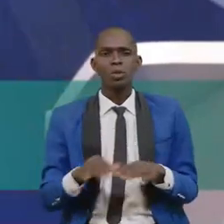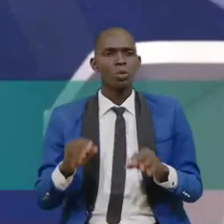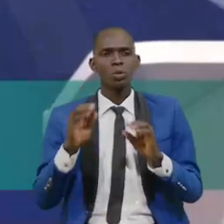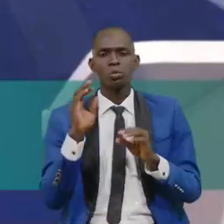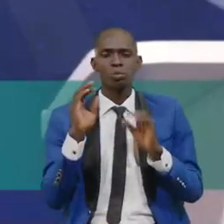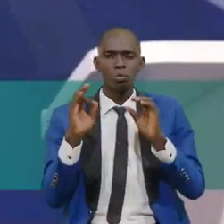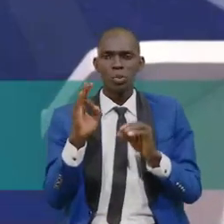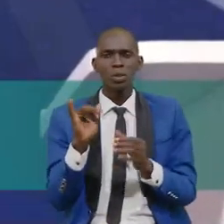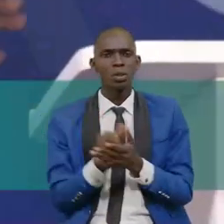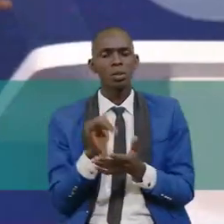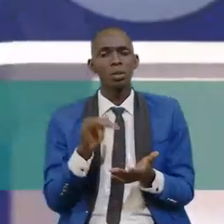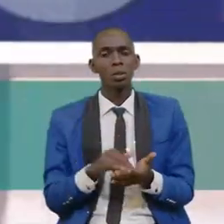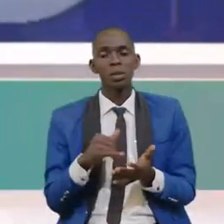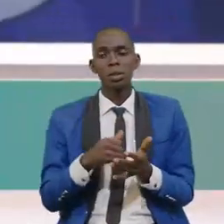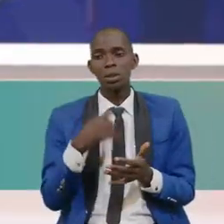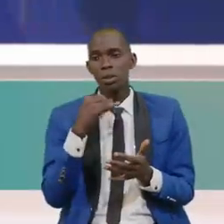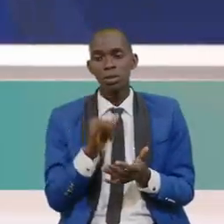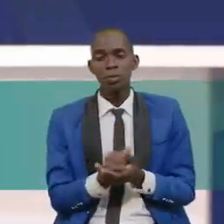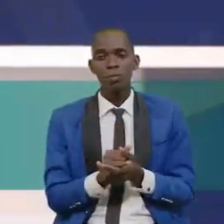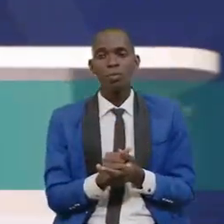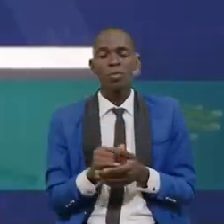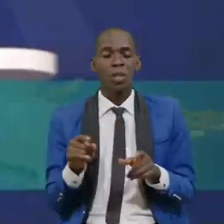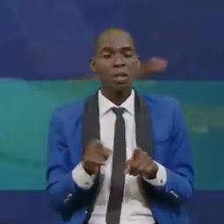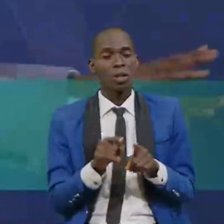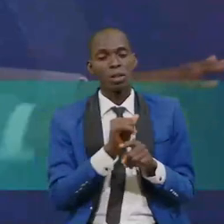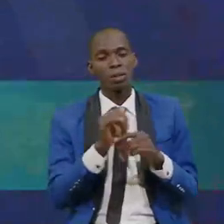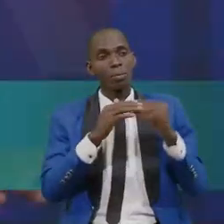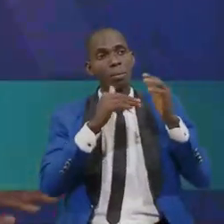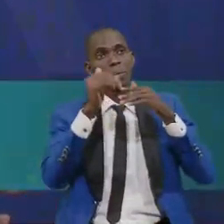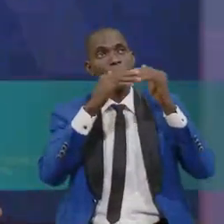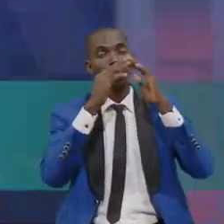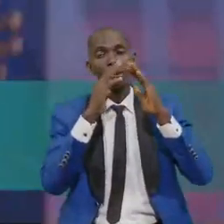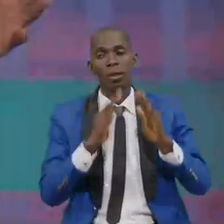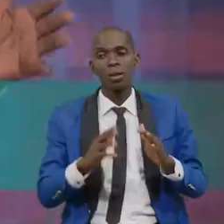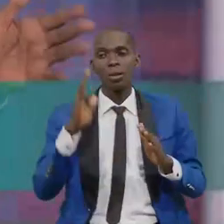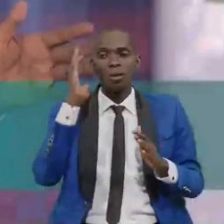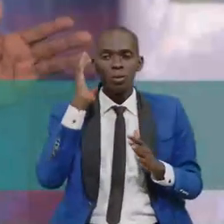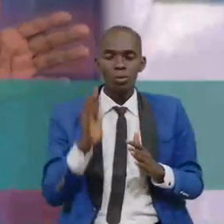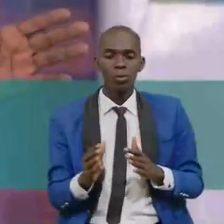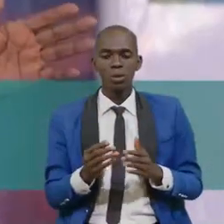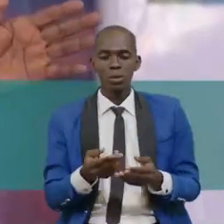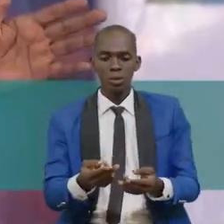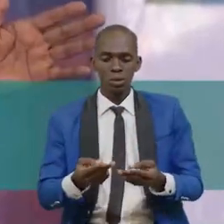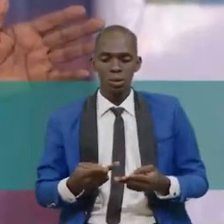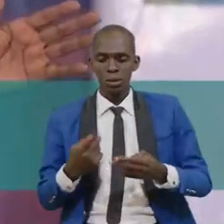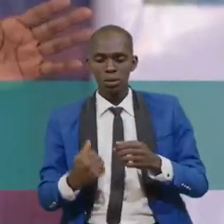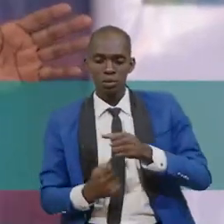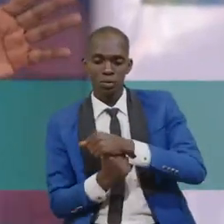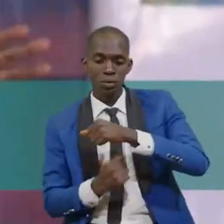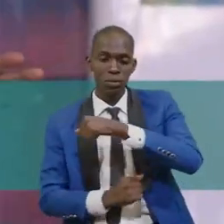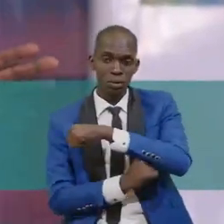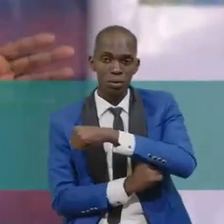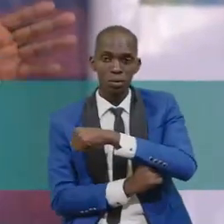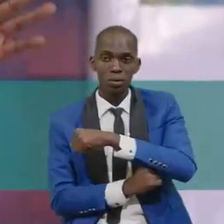C'est pourquoi laissant les éléments de la parole de Christ. Est-ce que ça veut dire quoi? Est-ce qu'il faut laisser ça? En tant que bâtisseurs, nous avons posé la fondation.